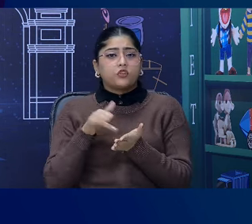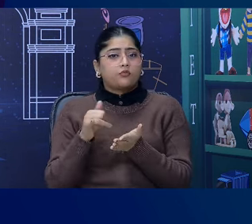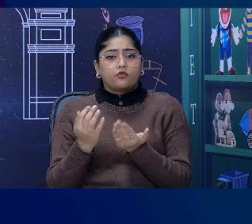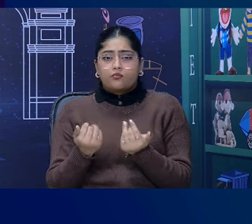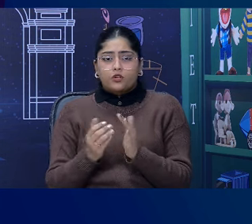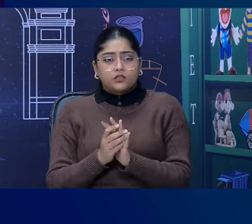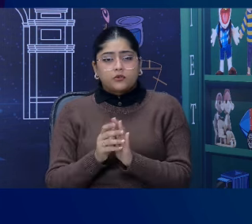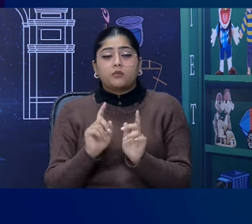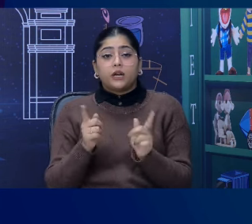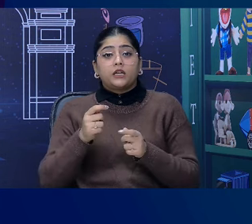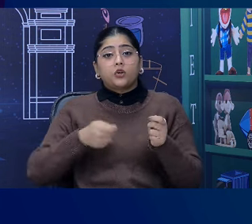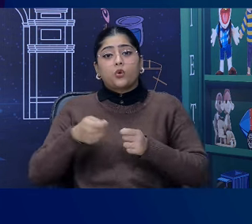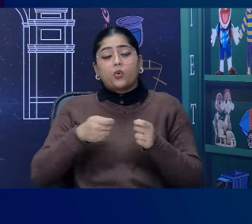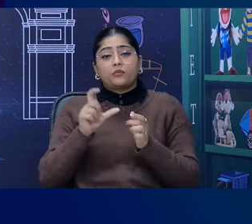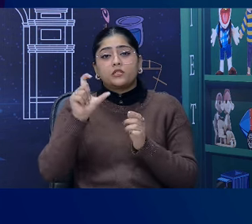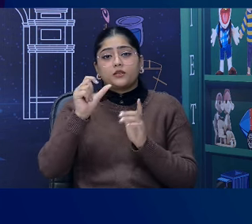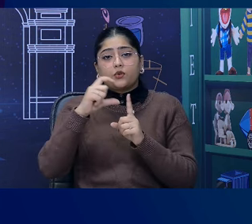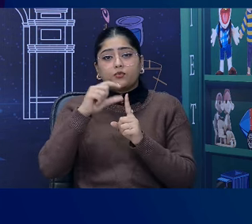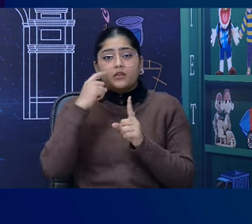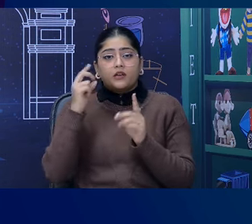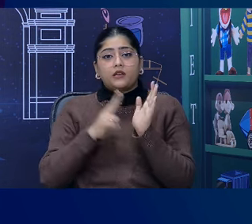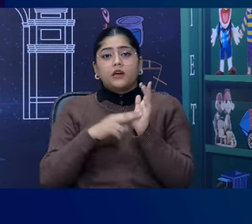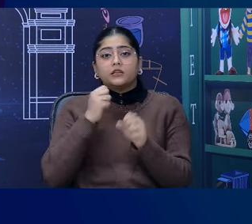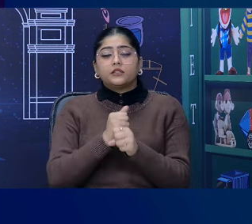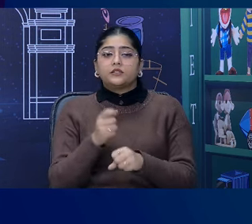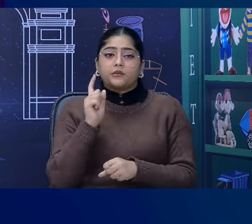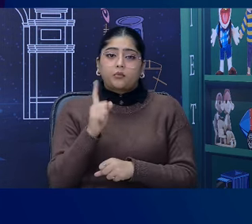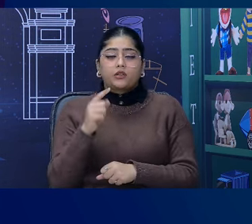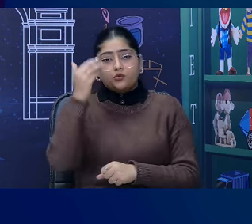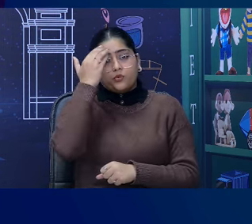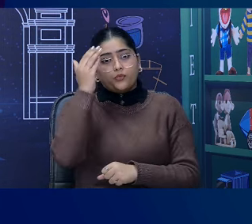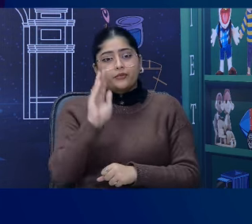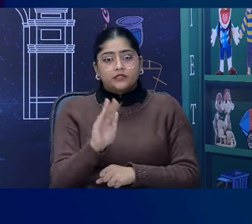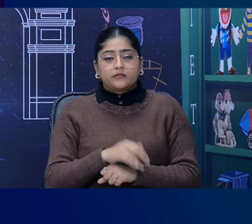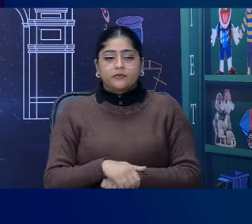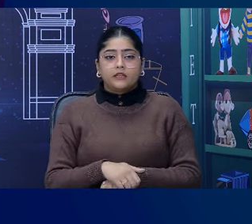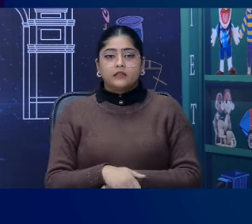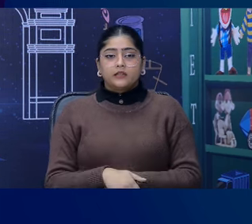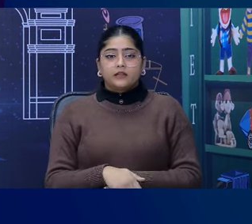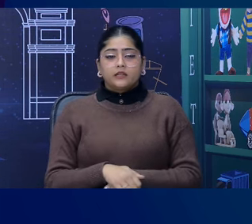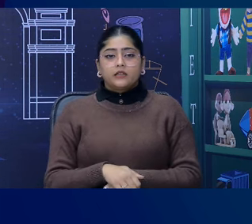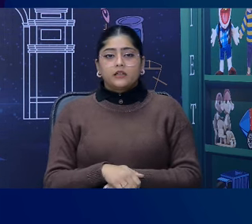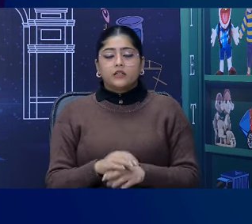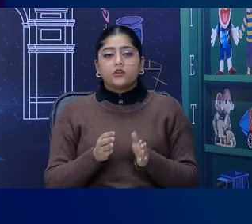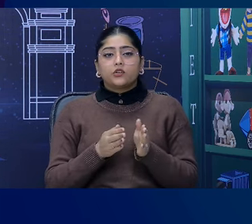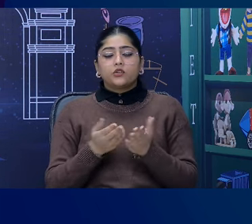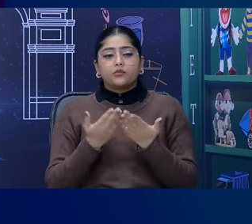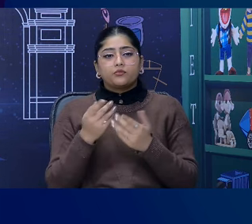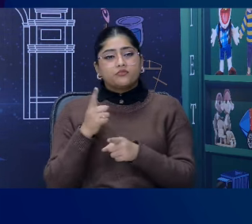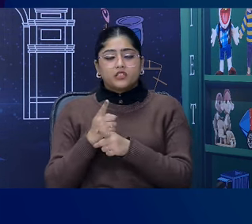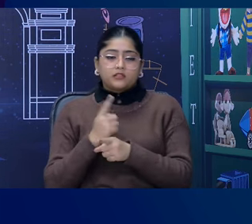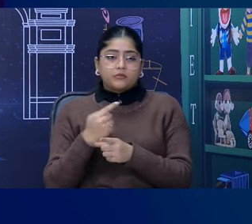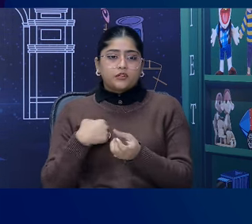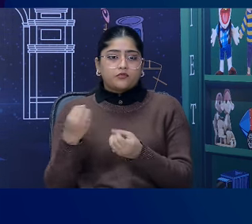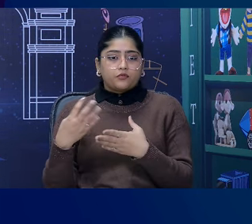से लेकिन कोप करना आना चाहिए उसे किस तरह से मैनेज करना यह हमें आना चाहिए और जैसे मैम ने बताया कि दो तरह के स्ट्रेस होते हैं